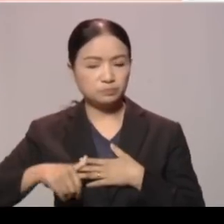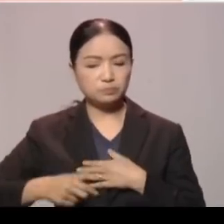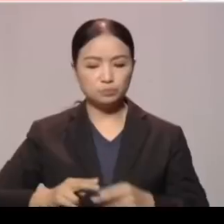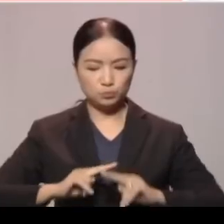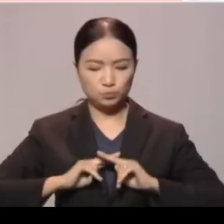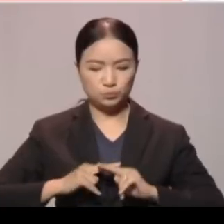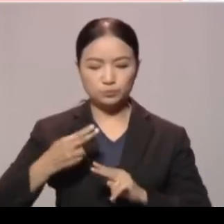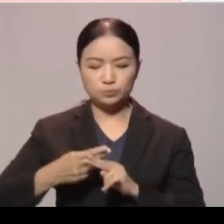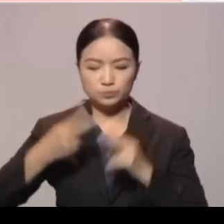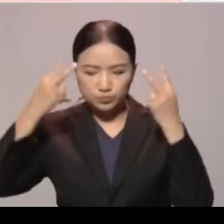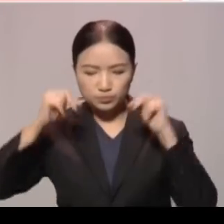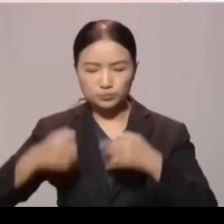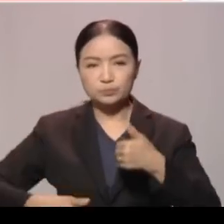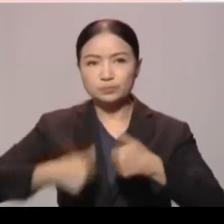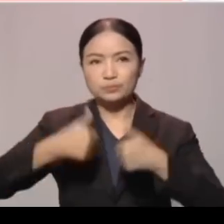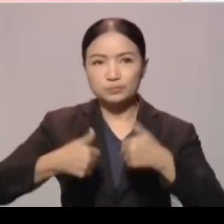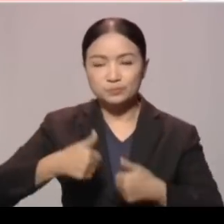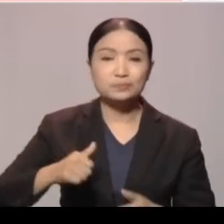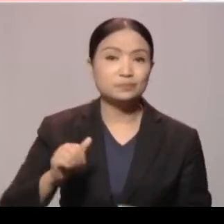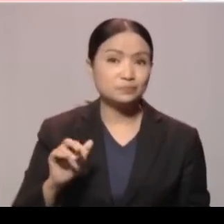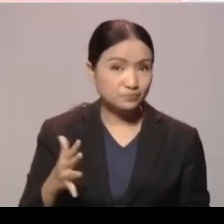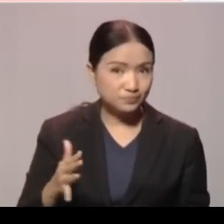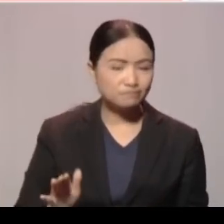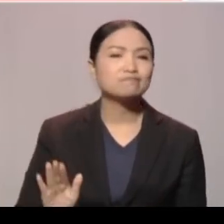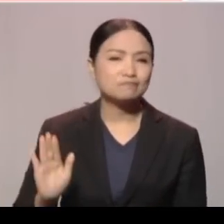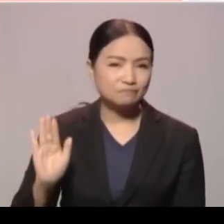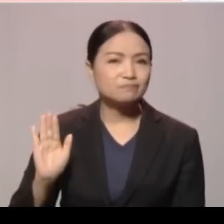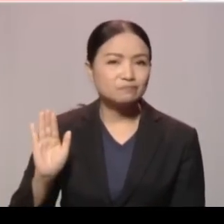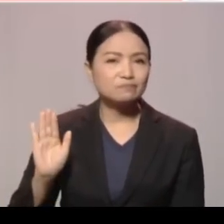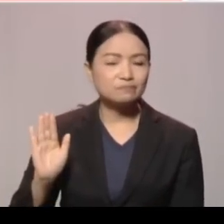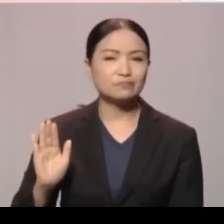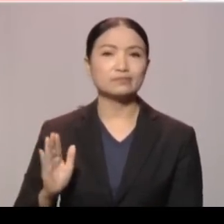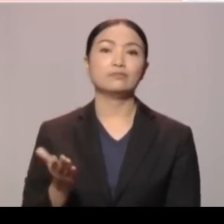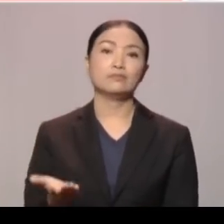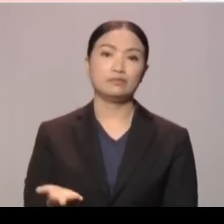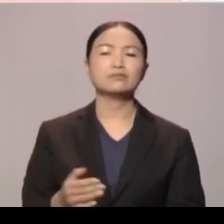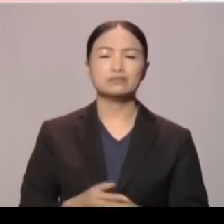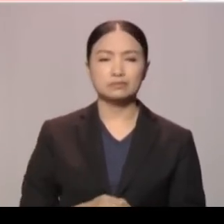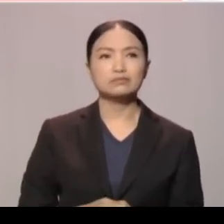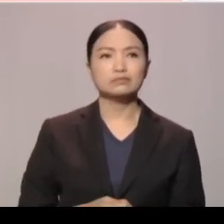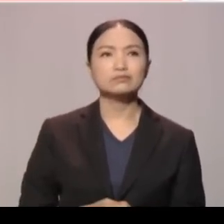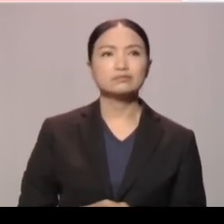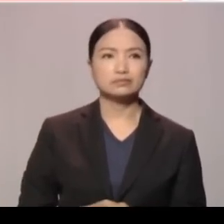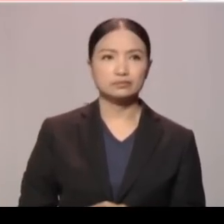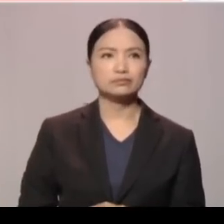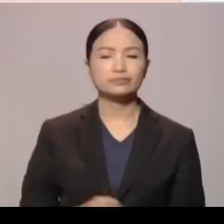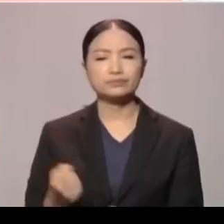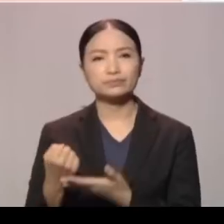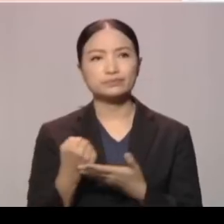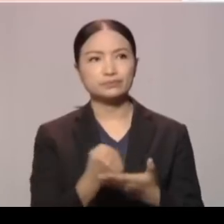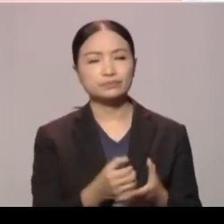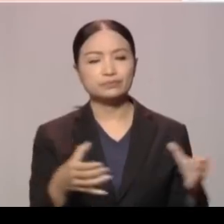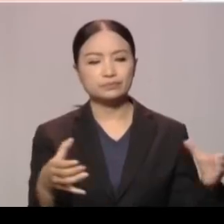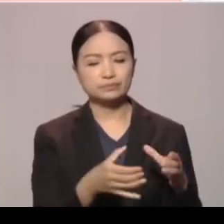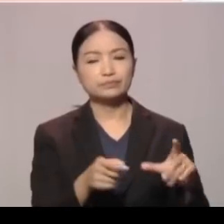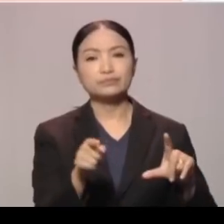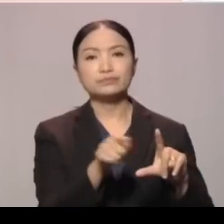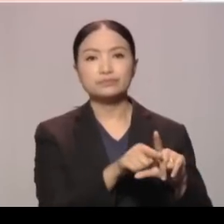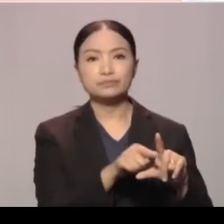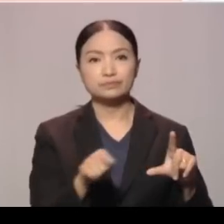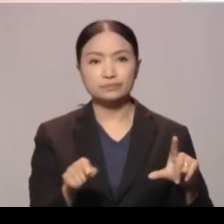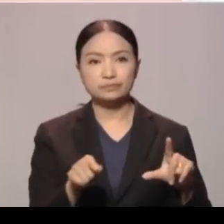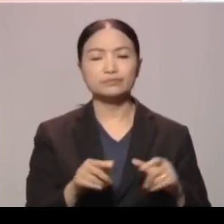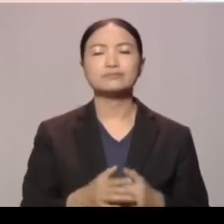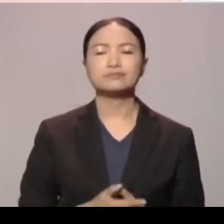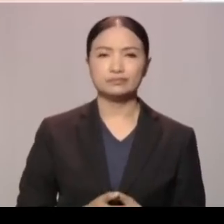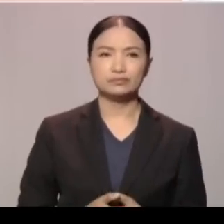วเองลงแข่งขันด้วยนะครับตามคำมั่นสัญญาจากคณะแกนนำพรรคหลายคนว่าต้องช่วยพรรคก้าวไกลนะครับ